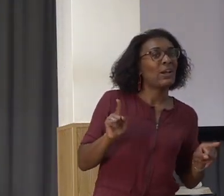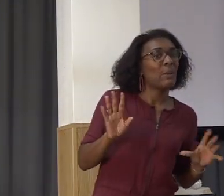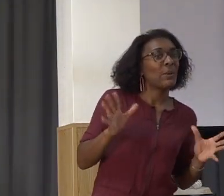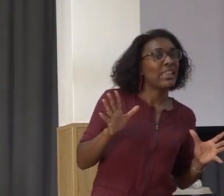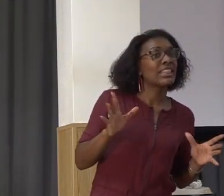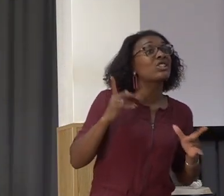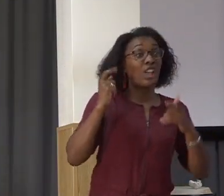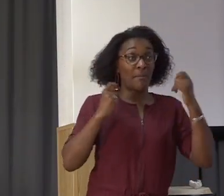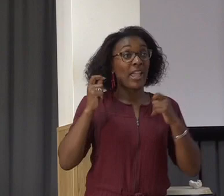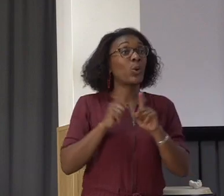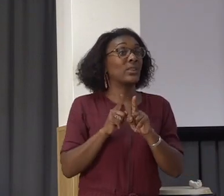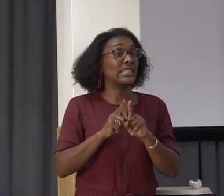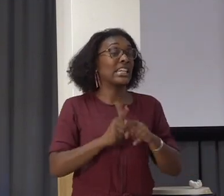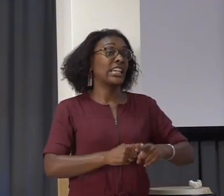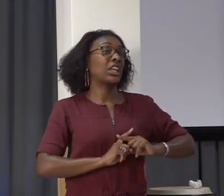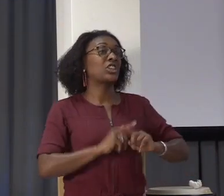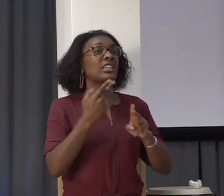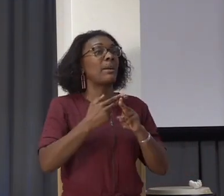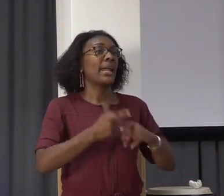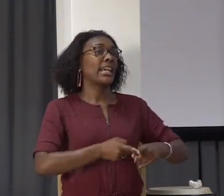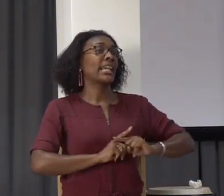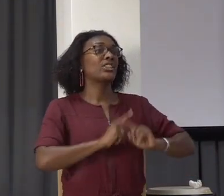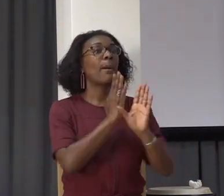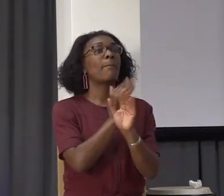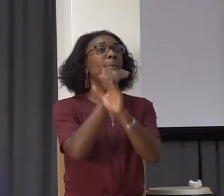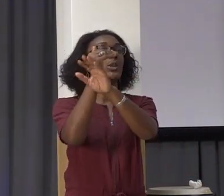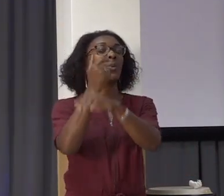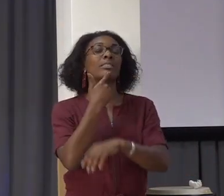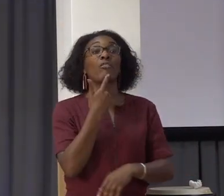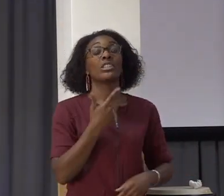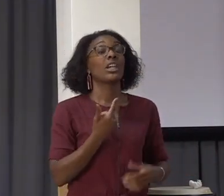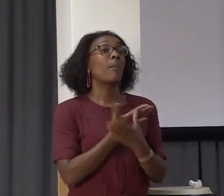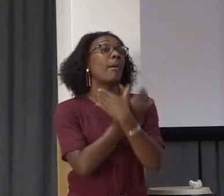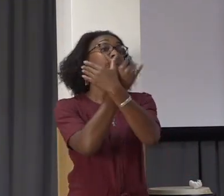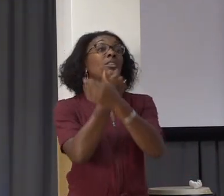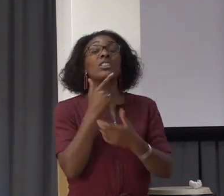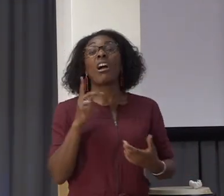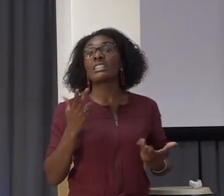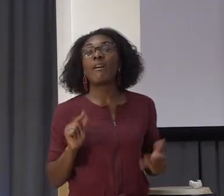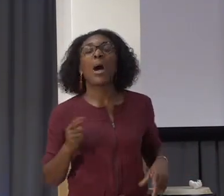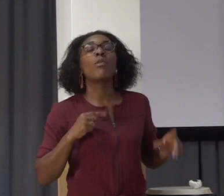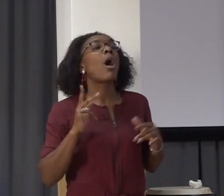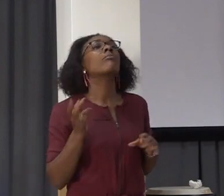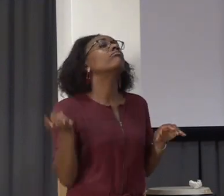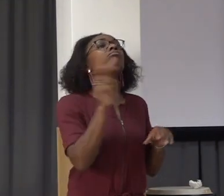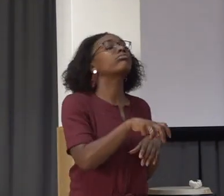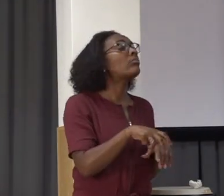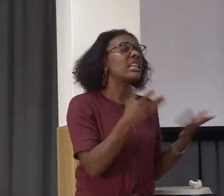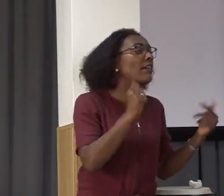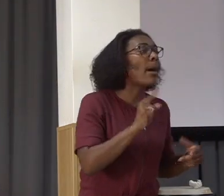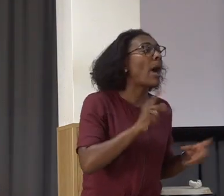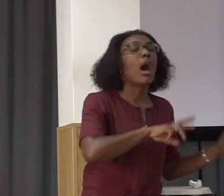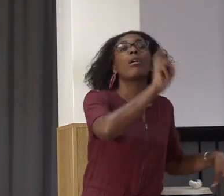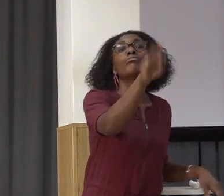comme ça. On a les chrétiens papillons qui vont d'une église à l'autre, qui volent d'une église à l'autre. Pourquoi on essaye toujours de trouver